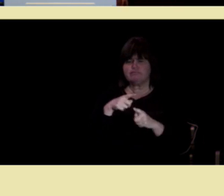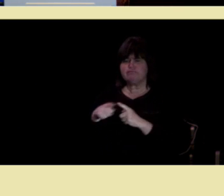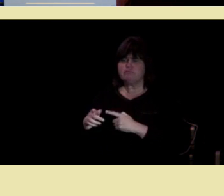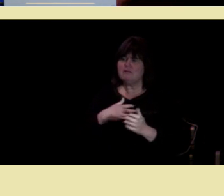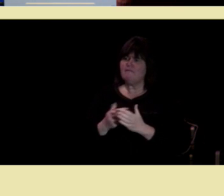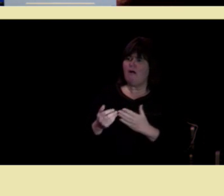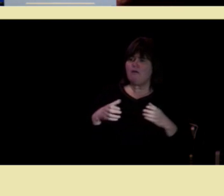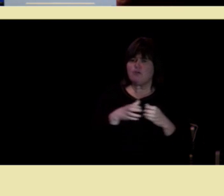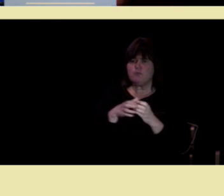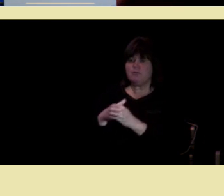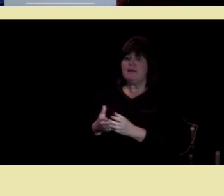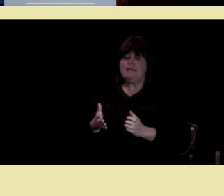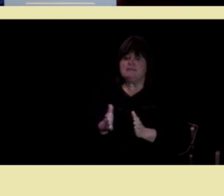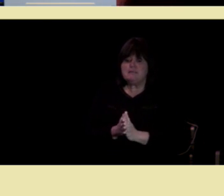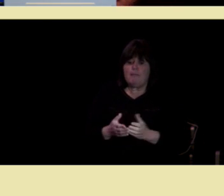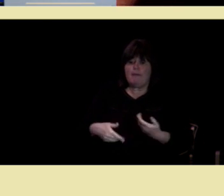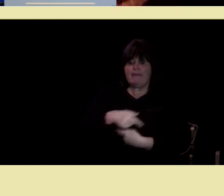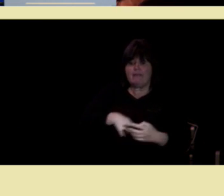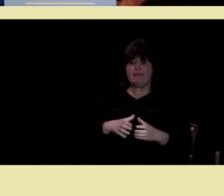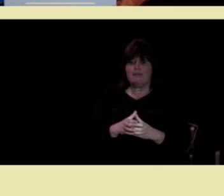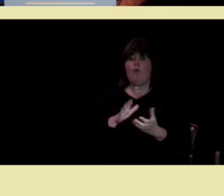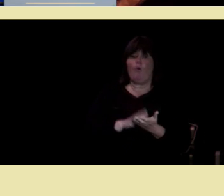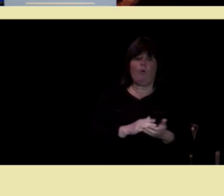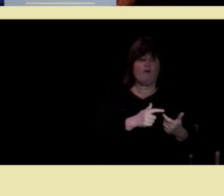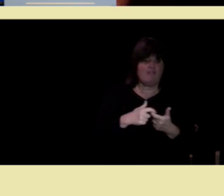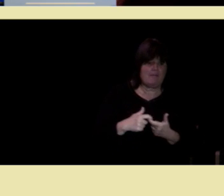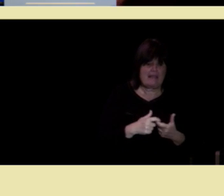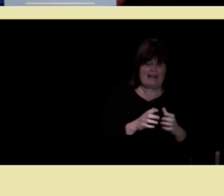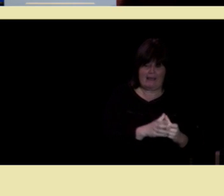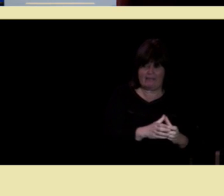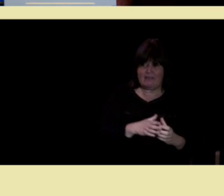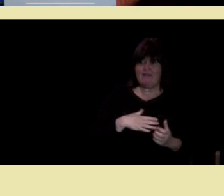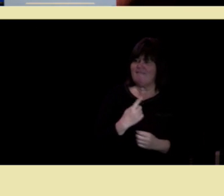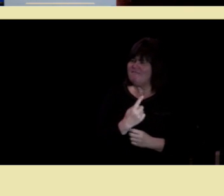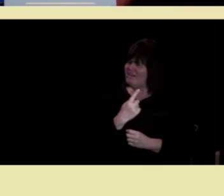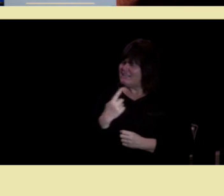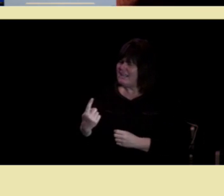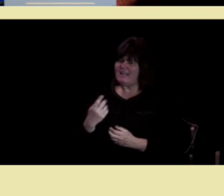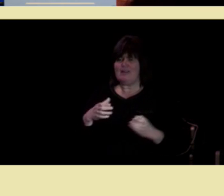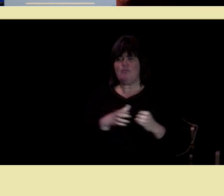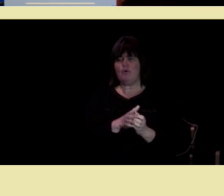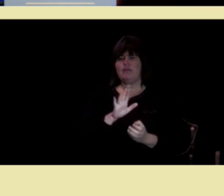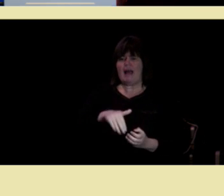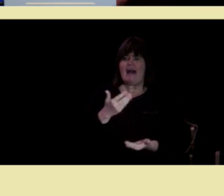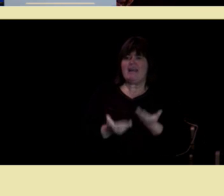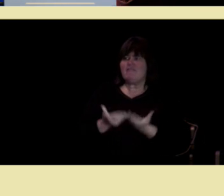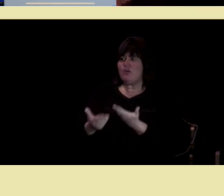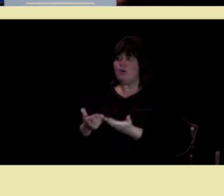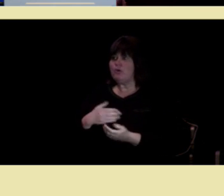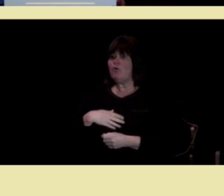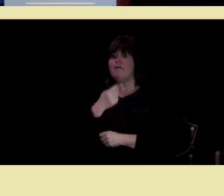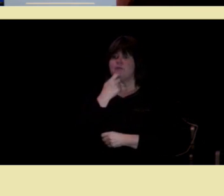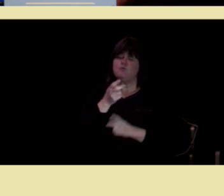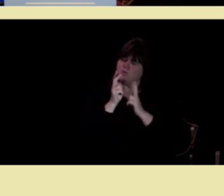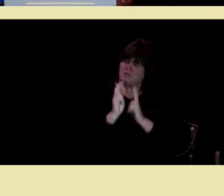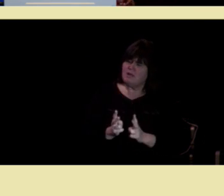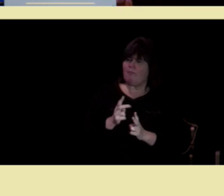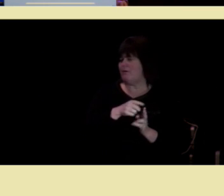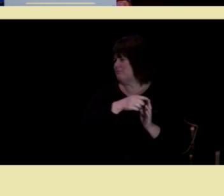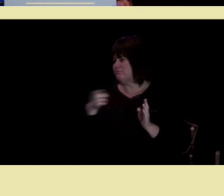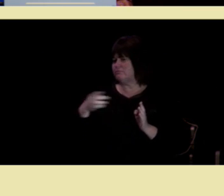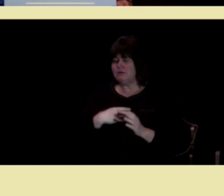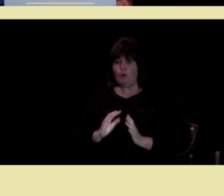sammen og familien. Hvert enkelt møte er evaluert, og vi har spurt de samme spørsmålene. Om de opplever det samme, om de får